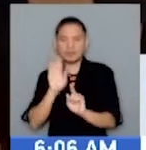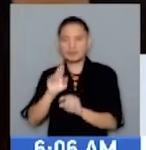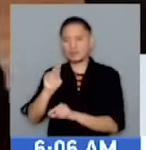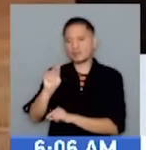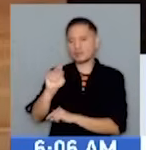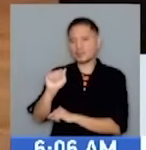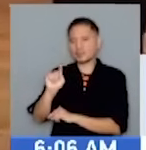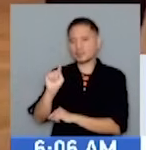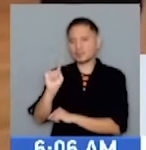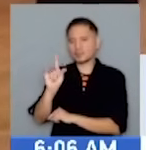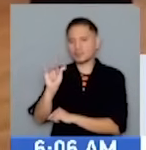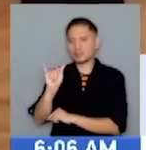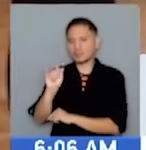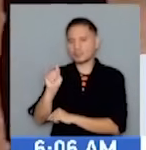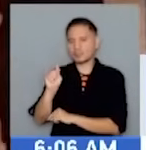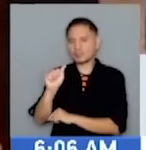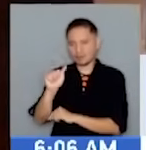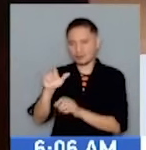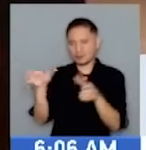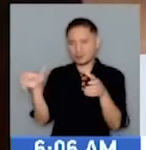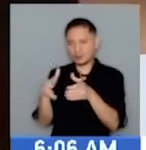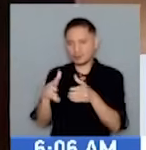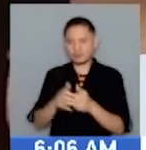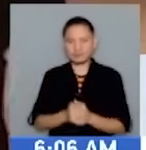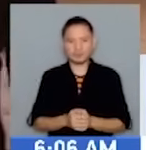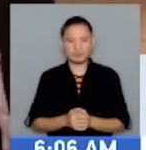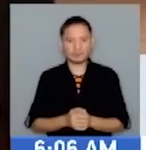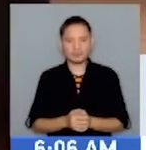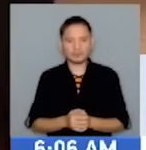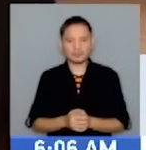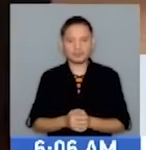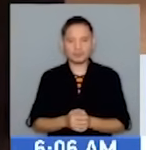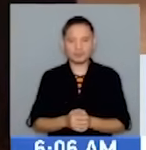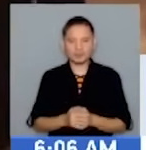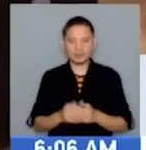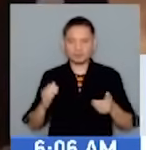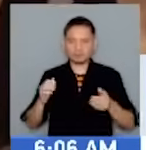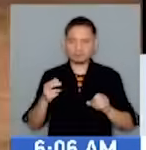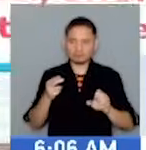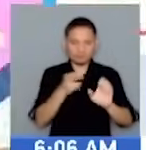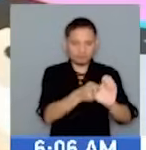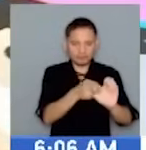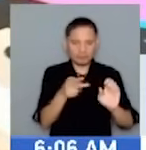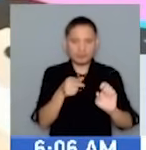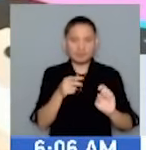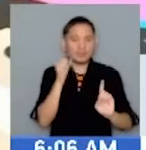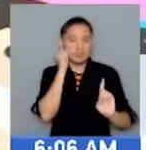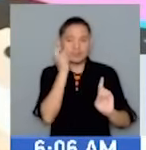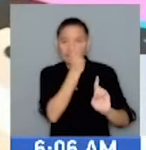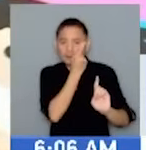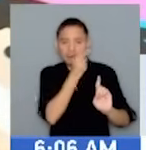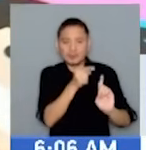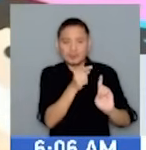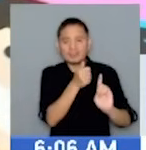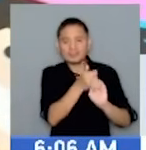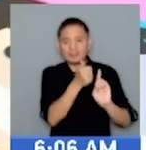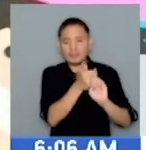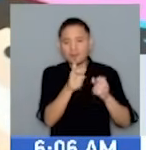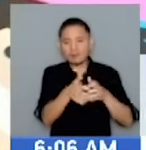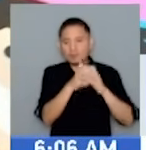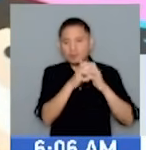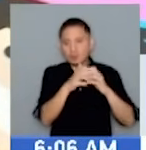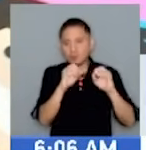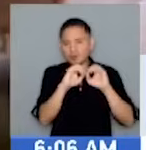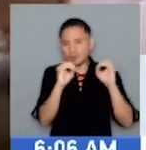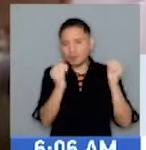ay mga miyembro ng Hugpong ng Pagbabago, ang partidong binuo ni Vice President Sara Duterte. Sa okasyon ng